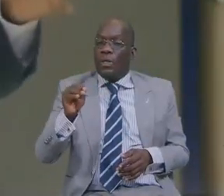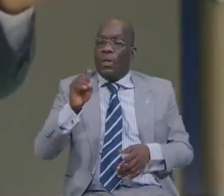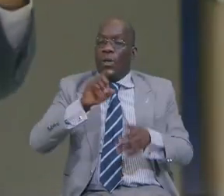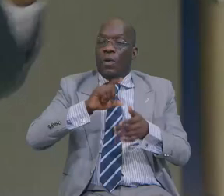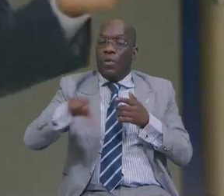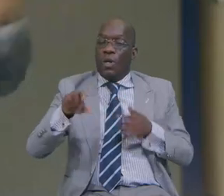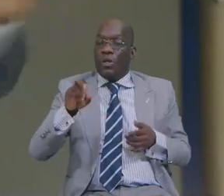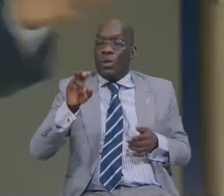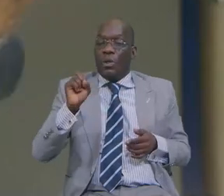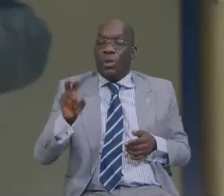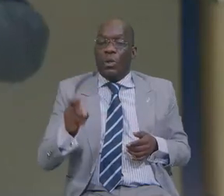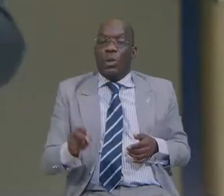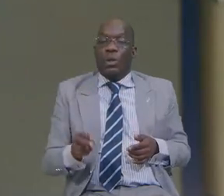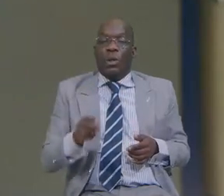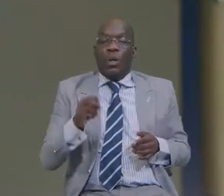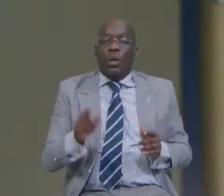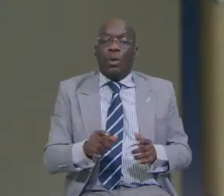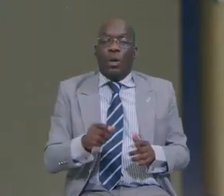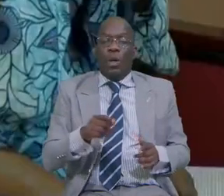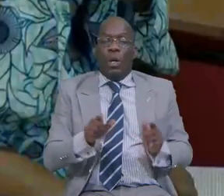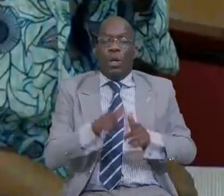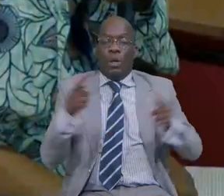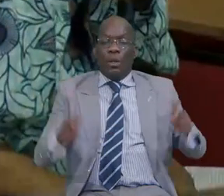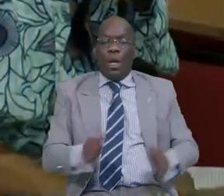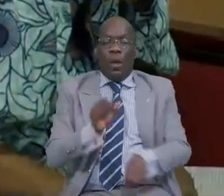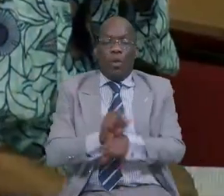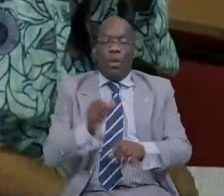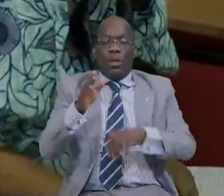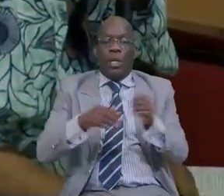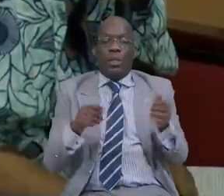12. Et il en fera de plus grandes parce que,